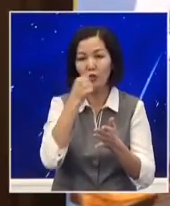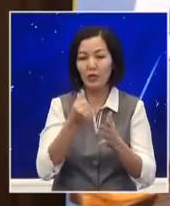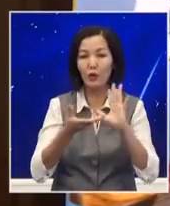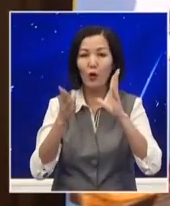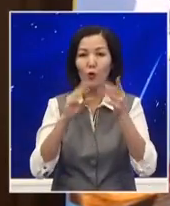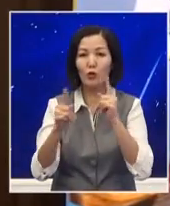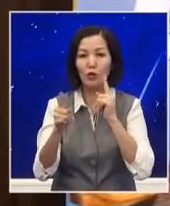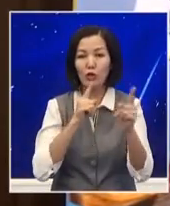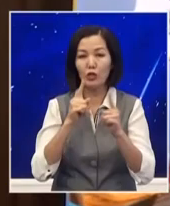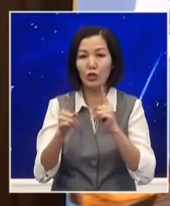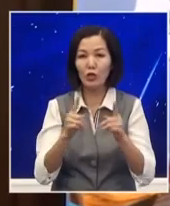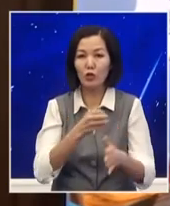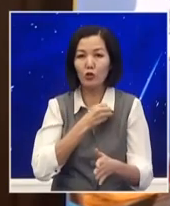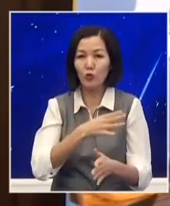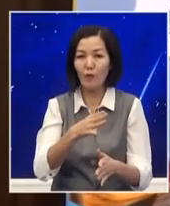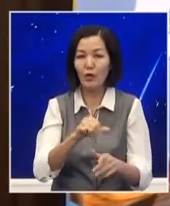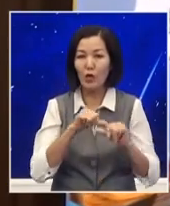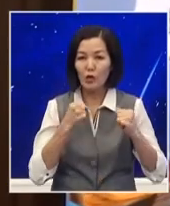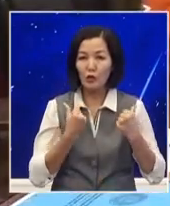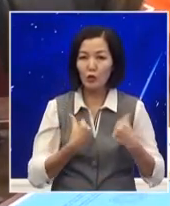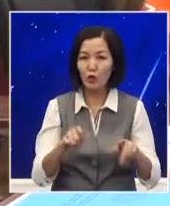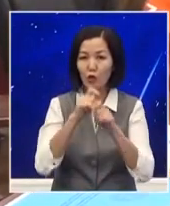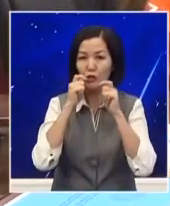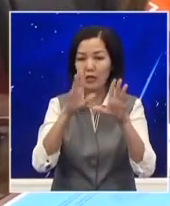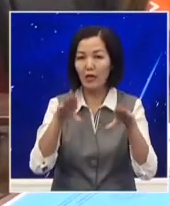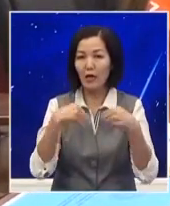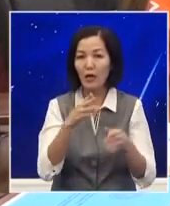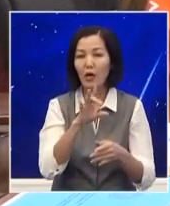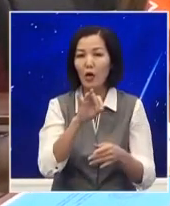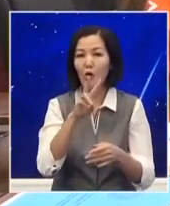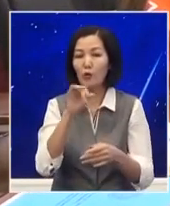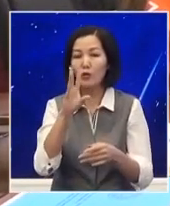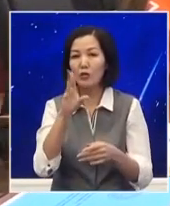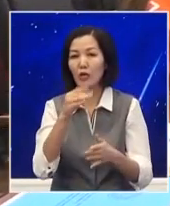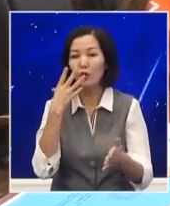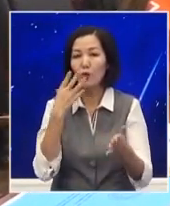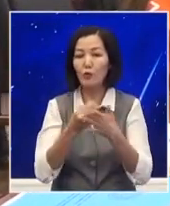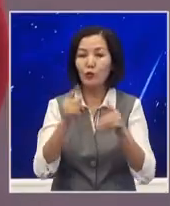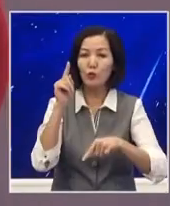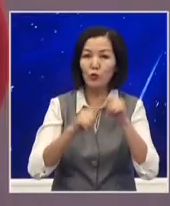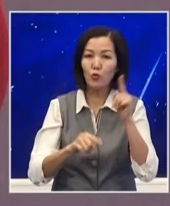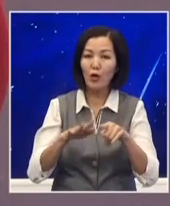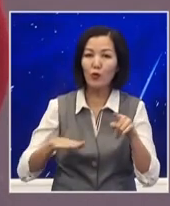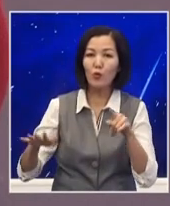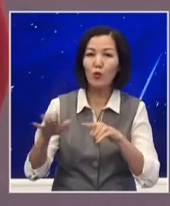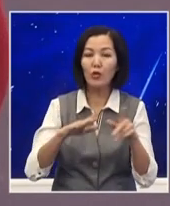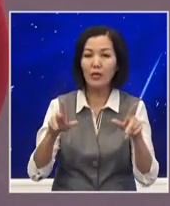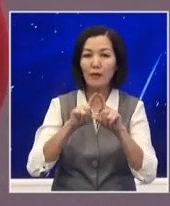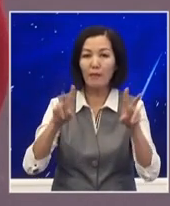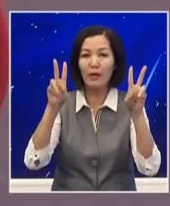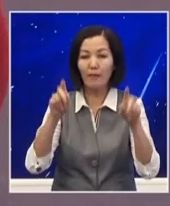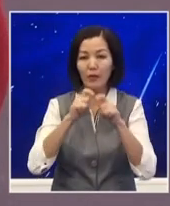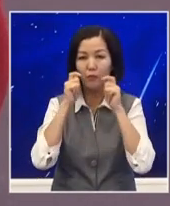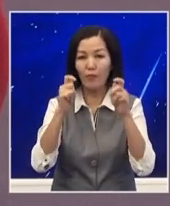жомарт жүрек сыйлығы берілді. Жетісу жерінен Руслан Камердин туған өлке аталымы бойынша марапатталды. Сыйлықты